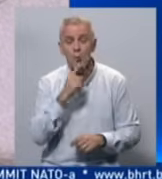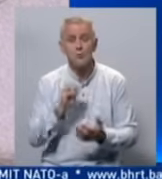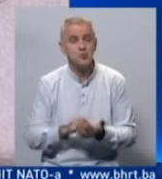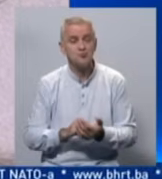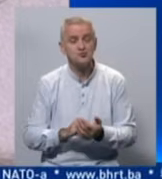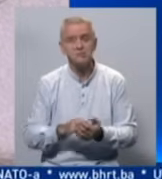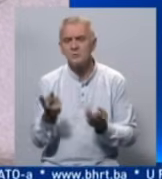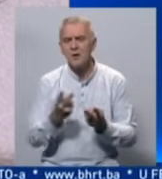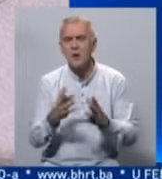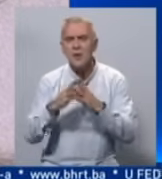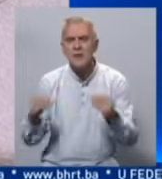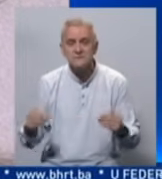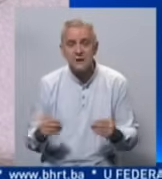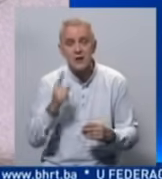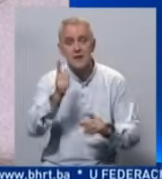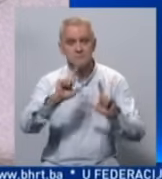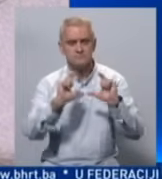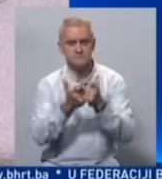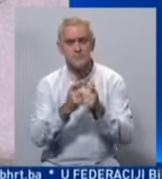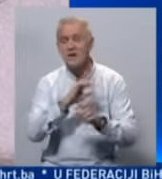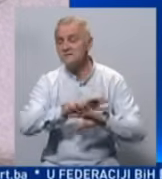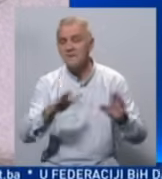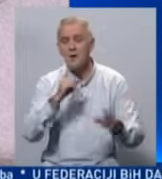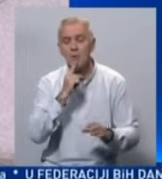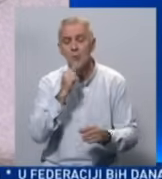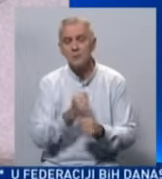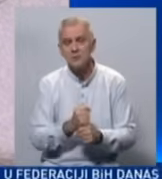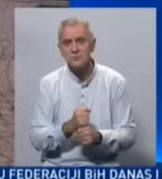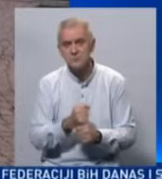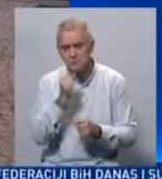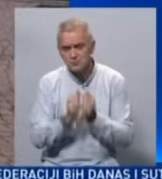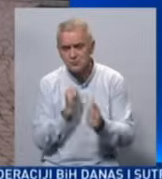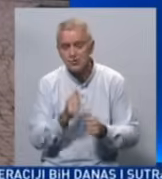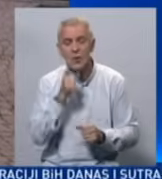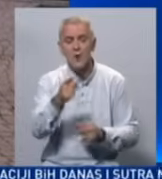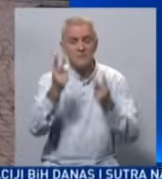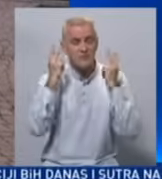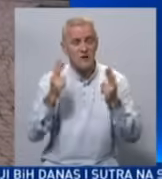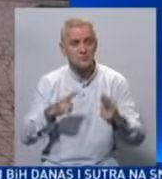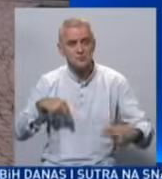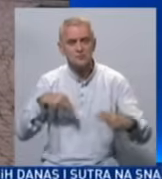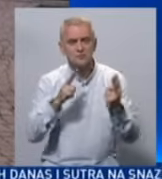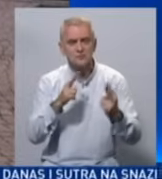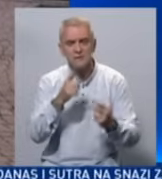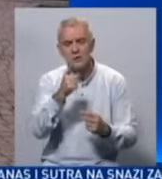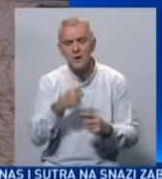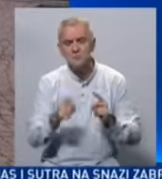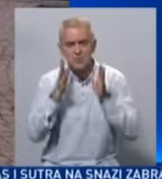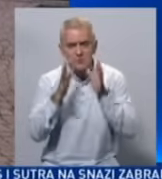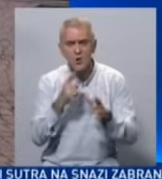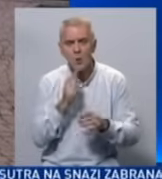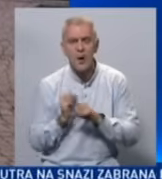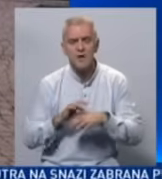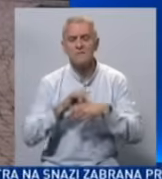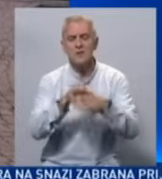uvijek vode kao nestali i privođenje svih počinilaca pravdi. Ovo je ključno za suočavanje s korijenima mržnje koja je dovela do